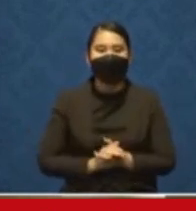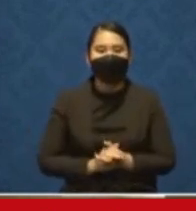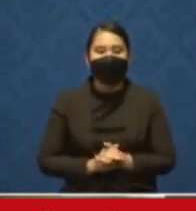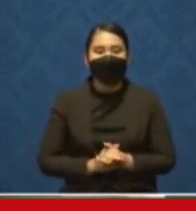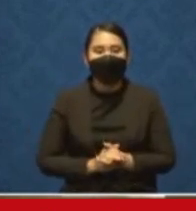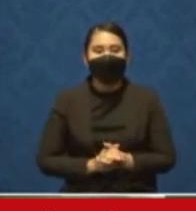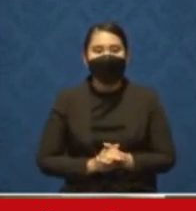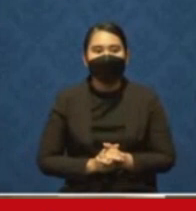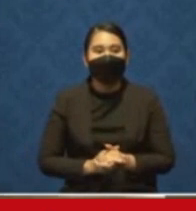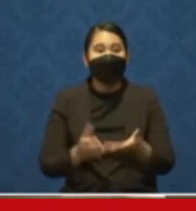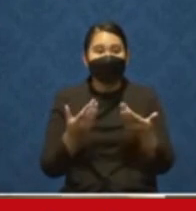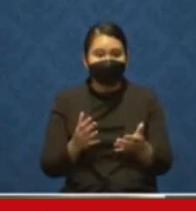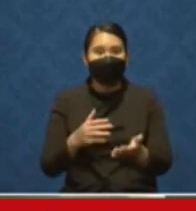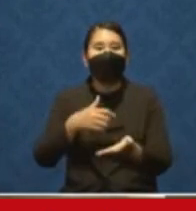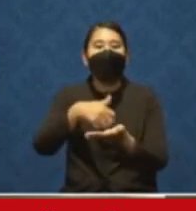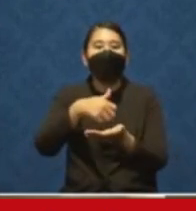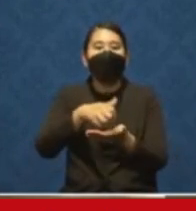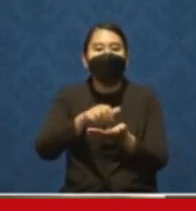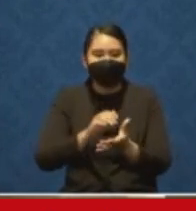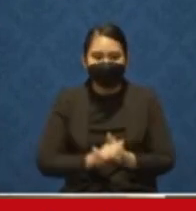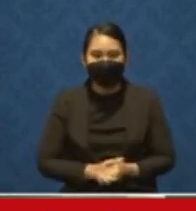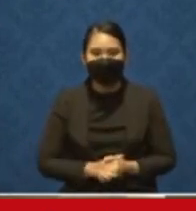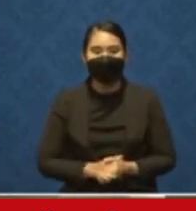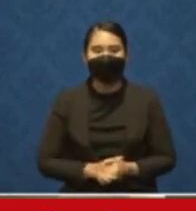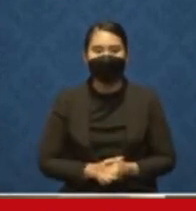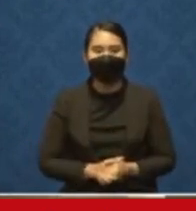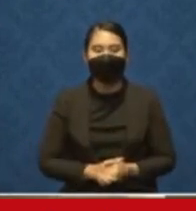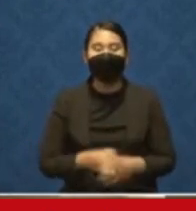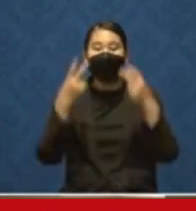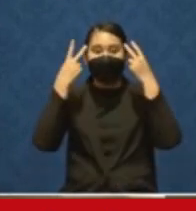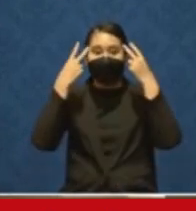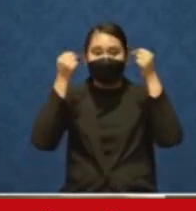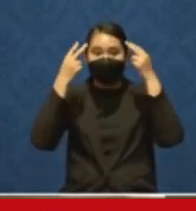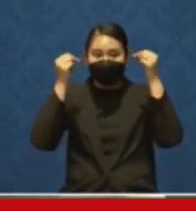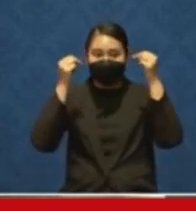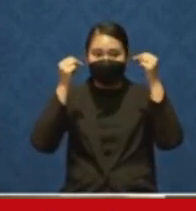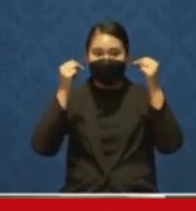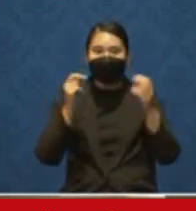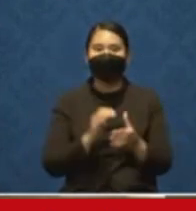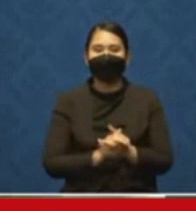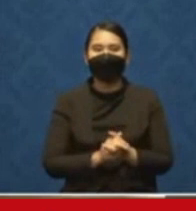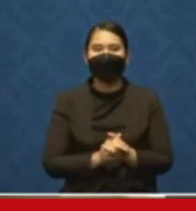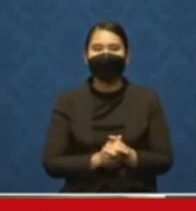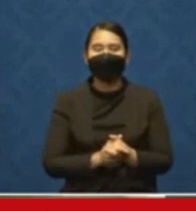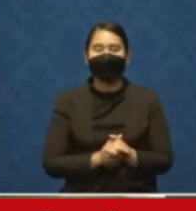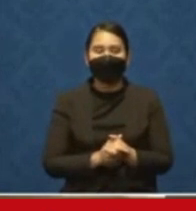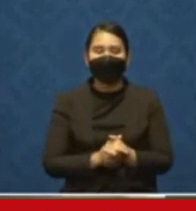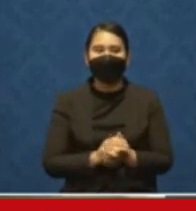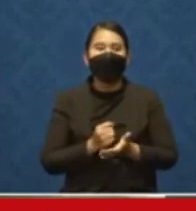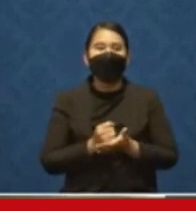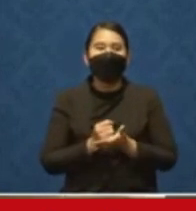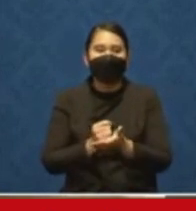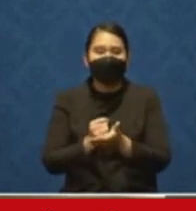มาแล้วรู้กันหมดบางมหาวิทยาลัยเขาจะไม่เอาแต่เท่านั้นยังไม่พอนะครับเอาอีกสักกรณี